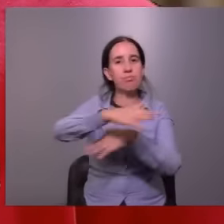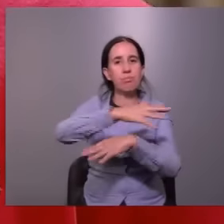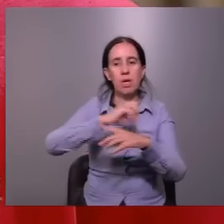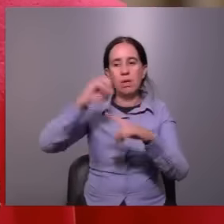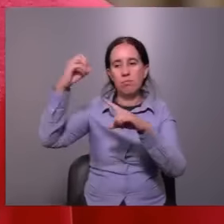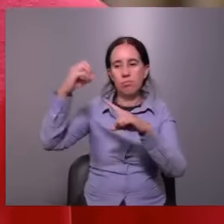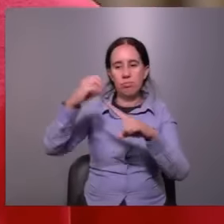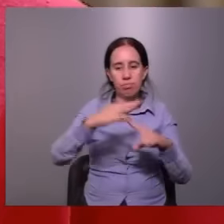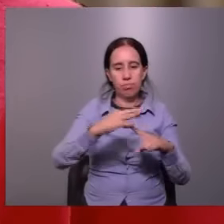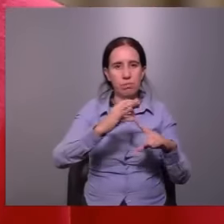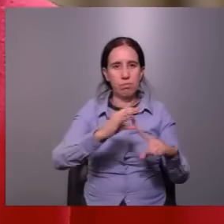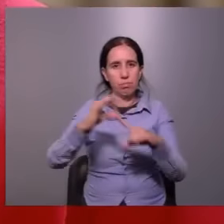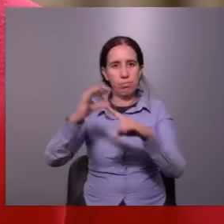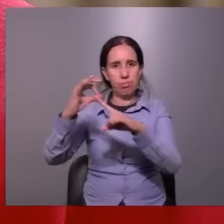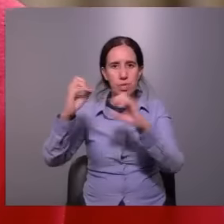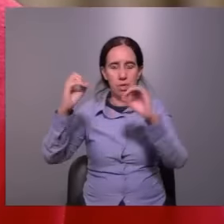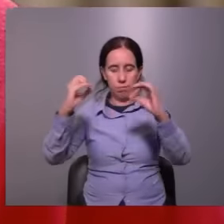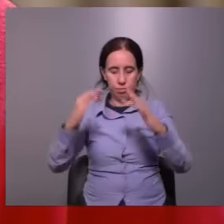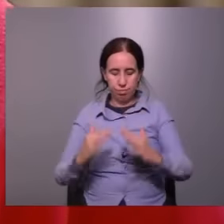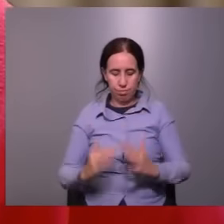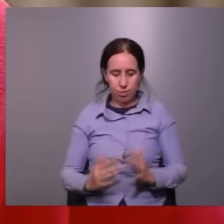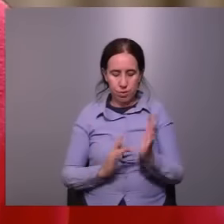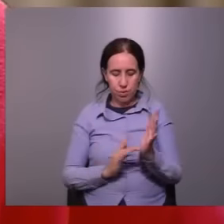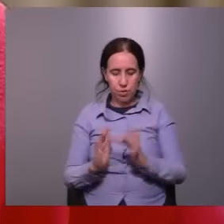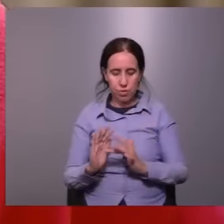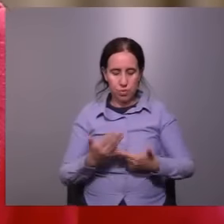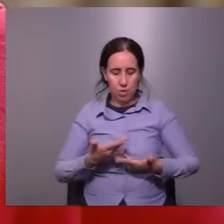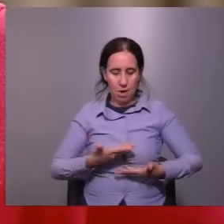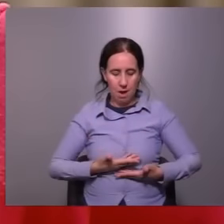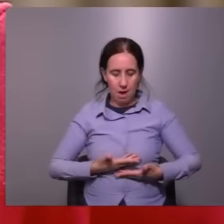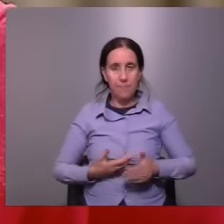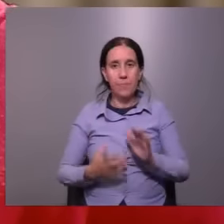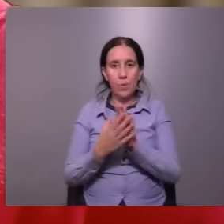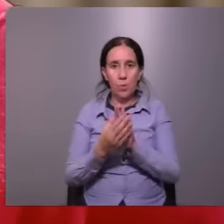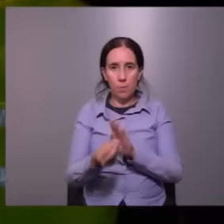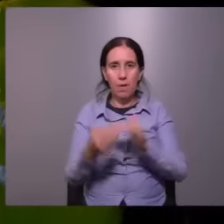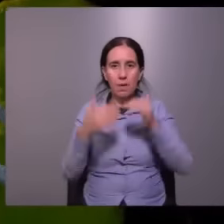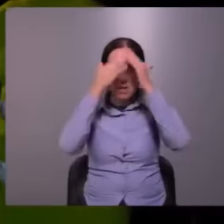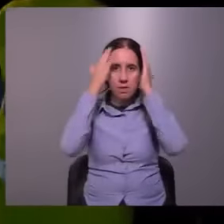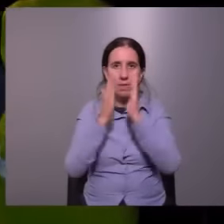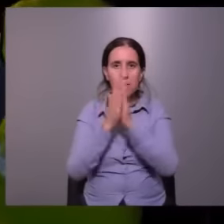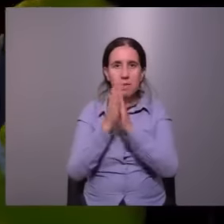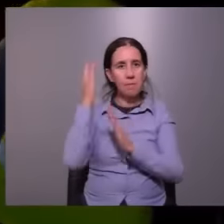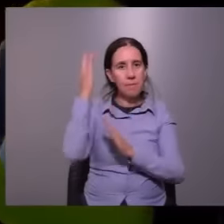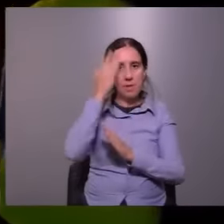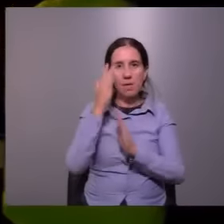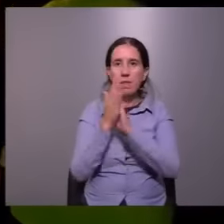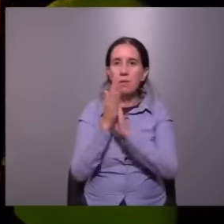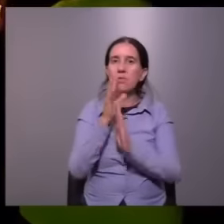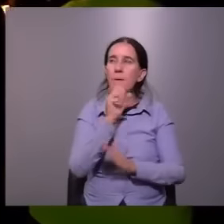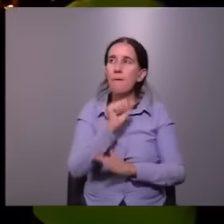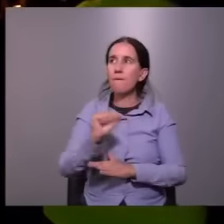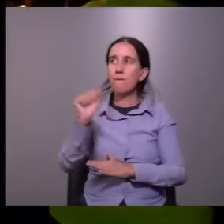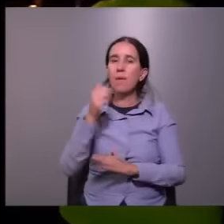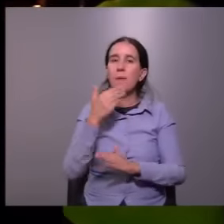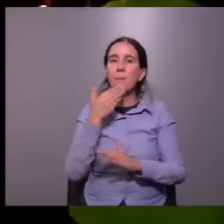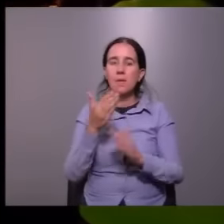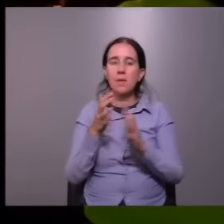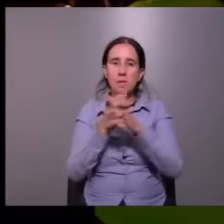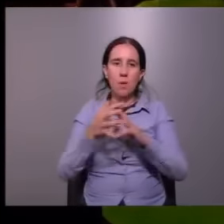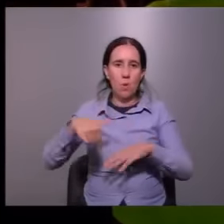Ave Maria, piena di grazia, il Signore è con te. Tu sei benedetta fra le donne e benedetto è il frutto del